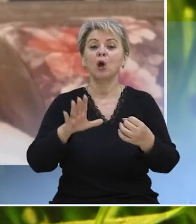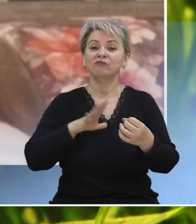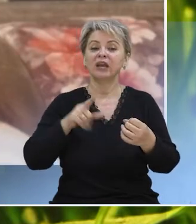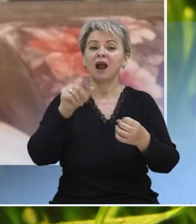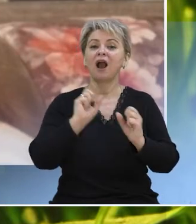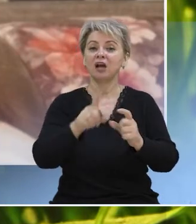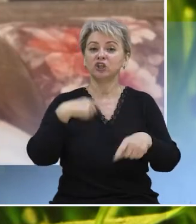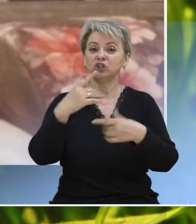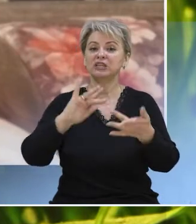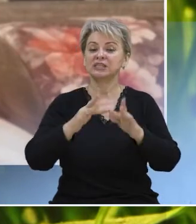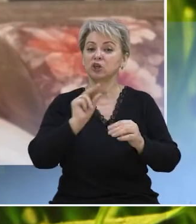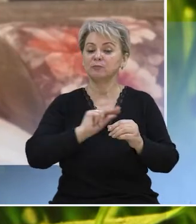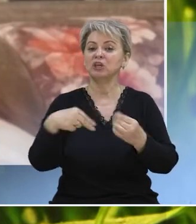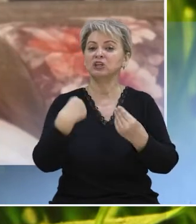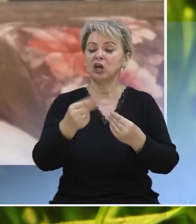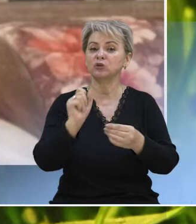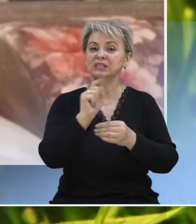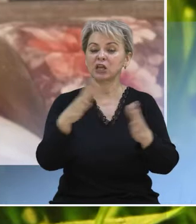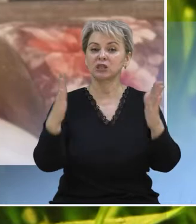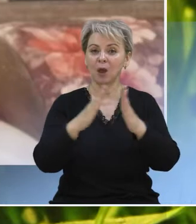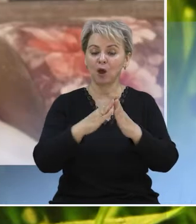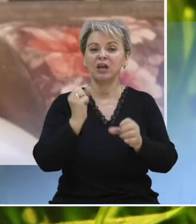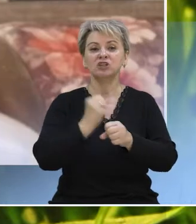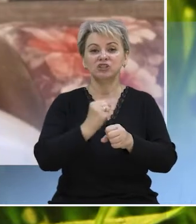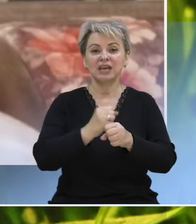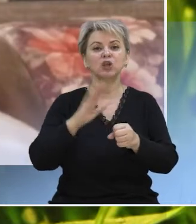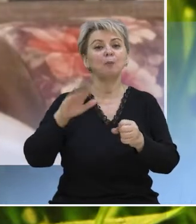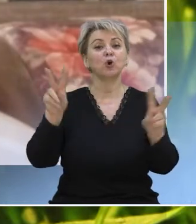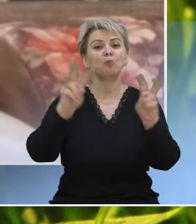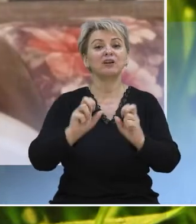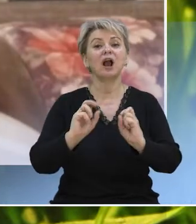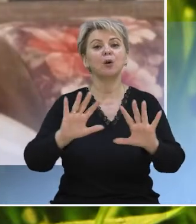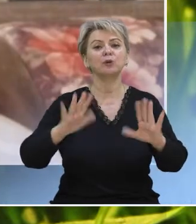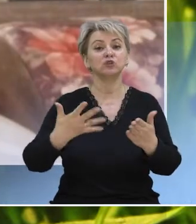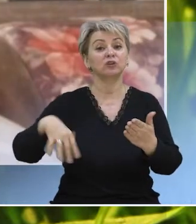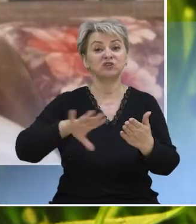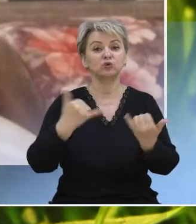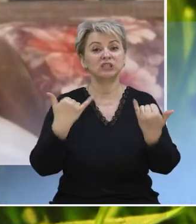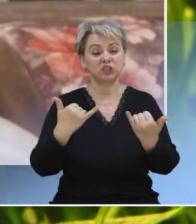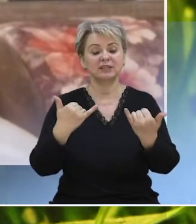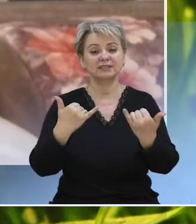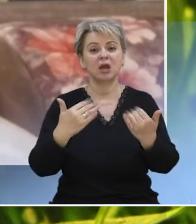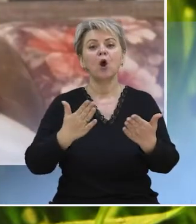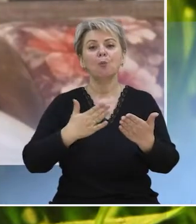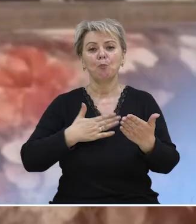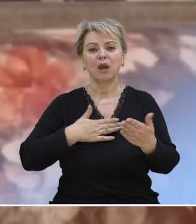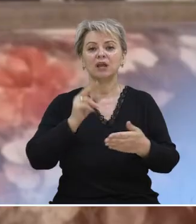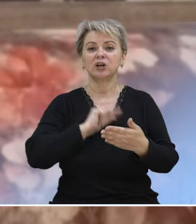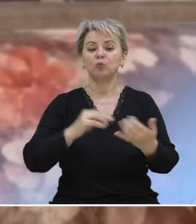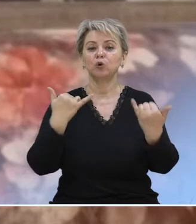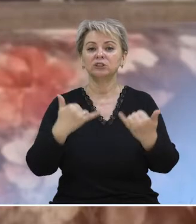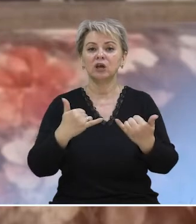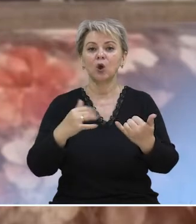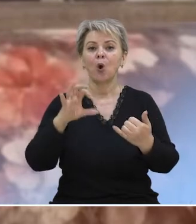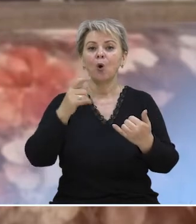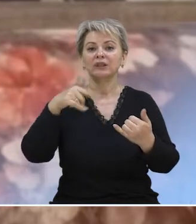есть вы дистанционно как-то работаете или даете задания домашние, они делают их, вы потом проверяете. Как происходит все это сейчас? Мы